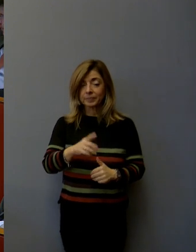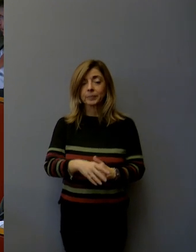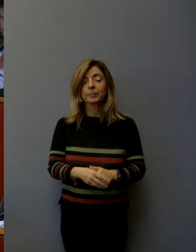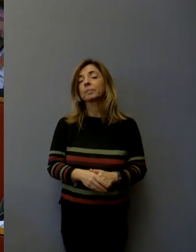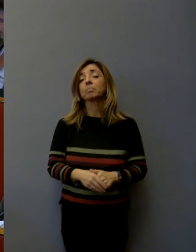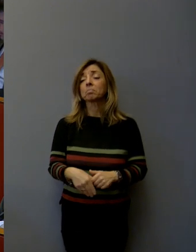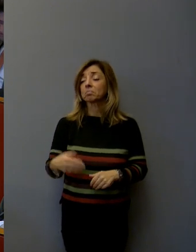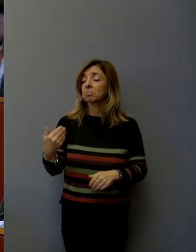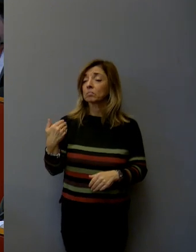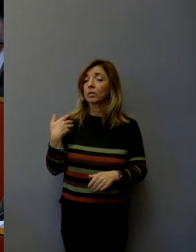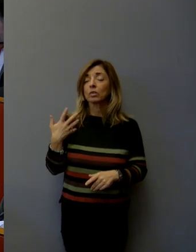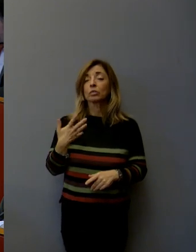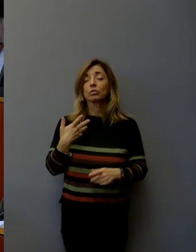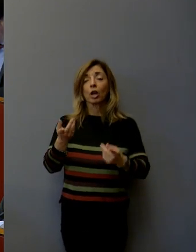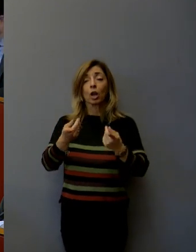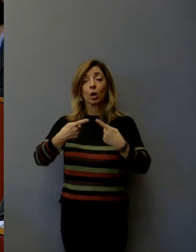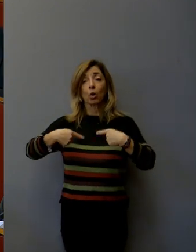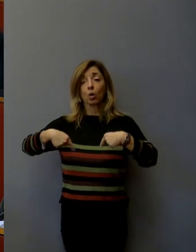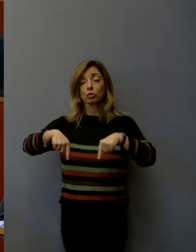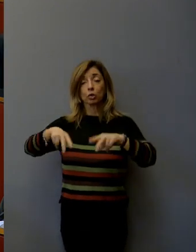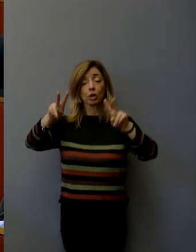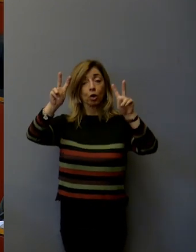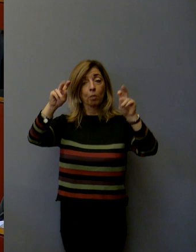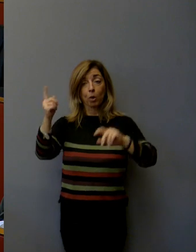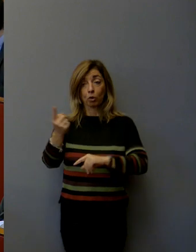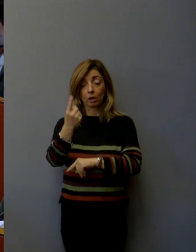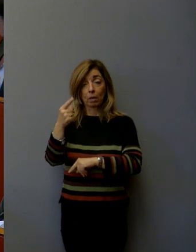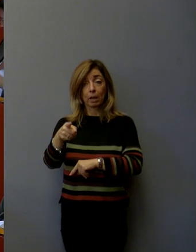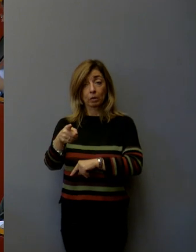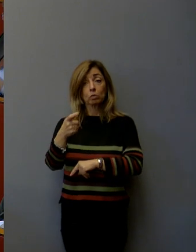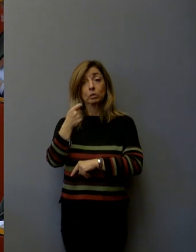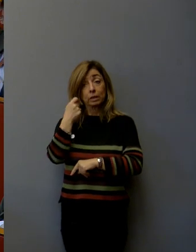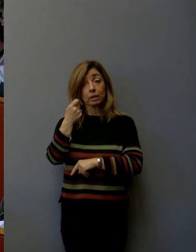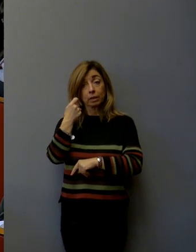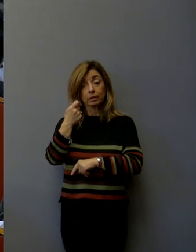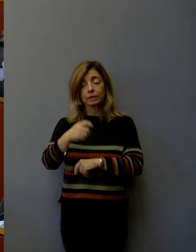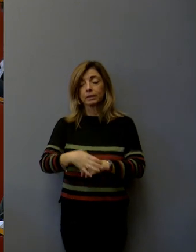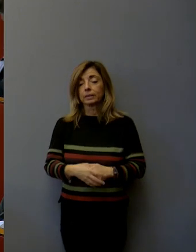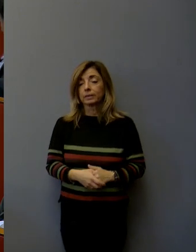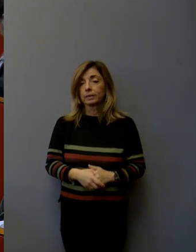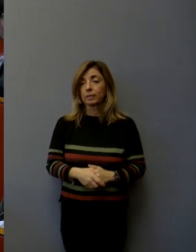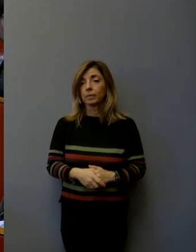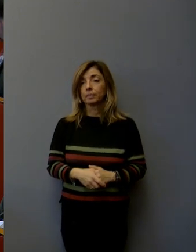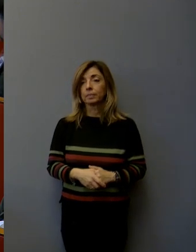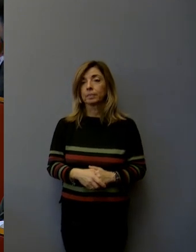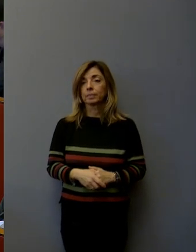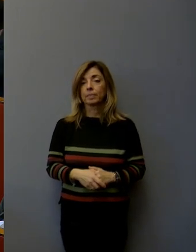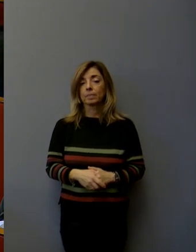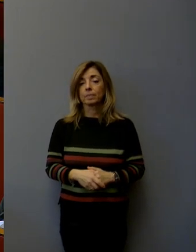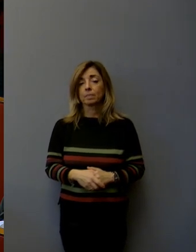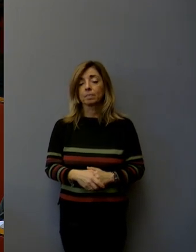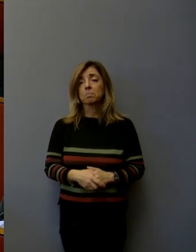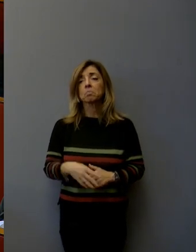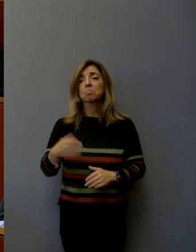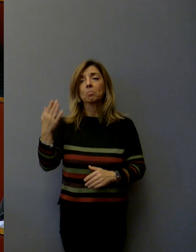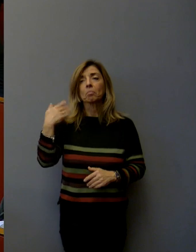monotematico molto interessante che ho visto come dire un po' come ha detto qualche